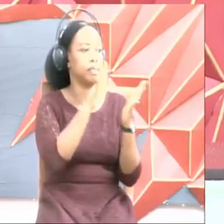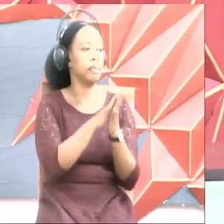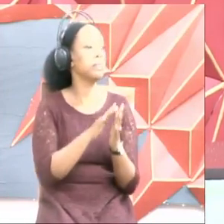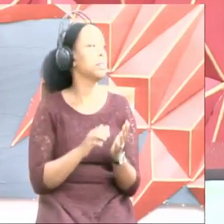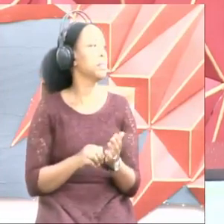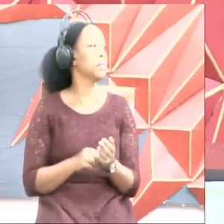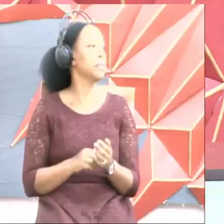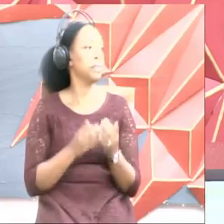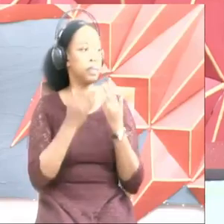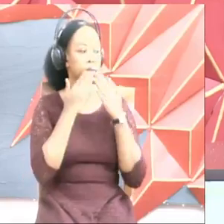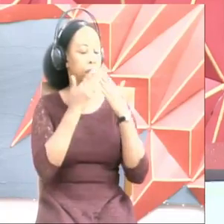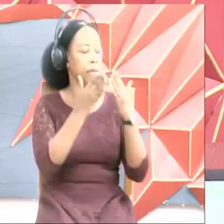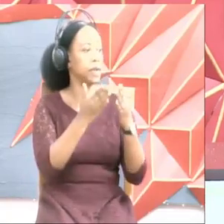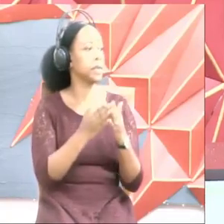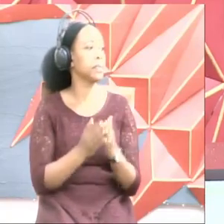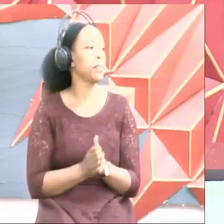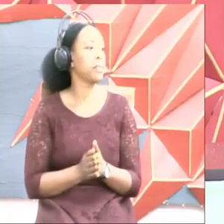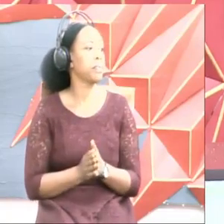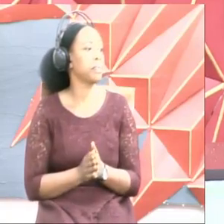Amina. Amen.